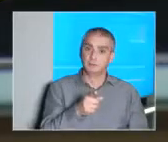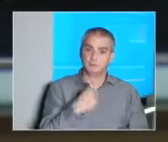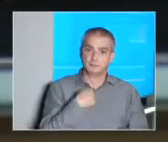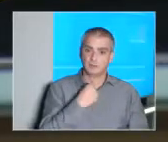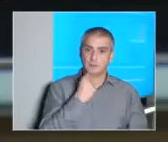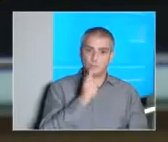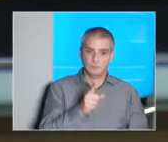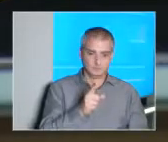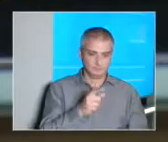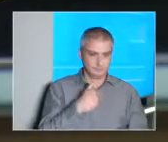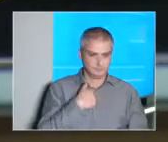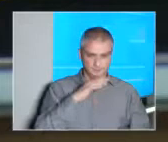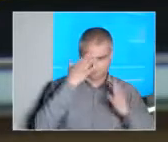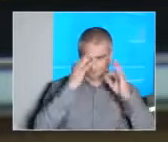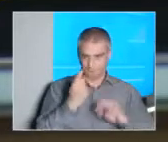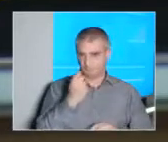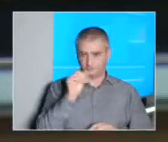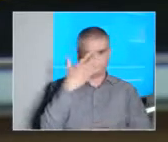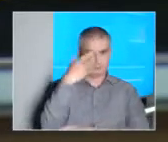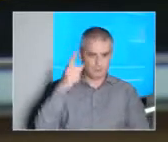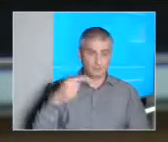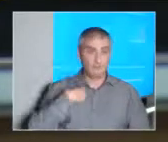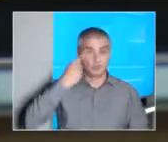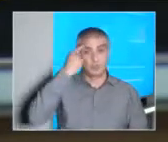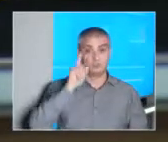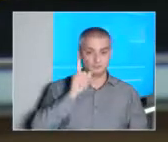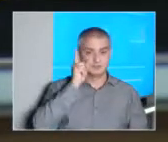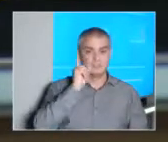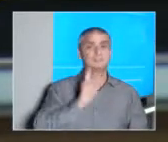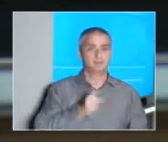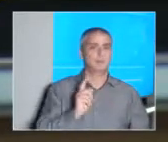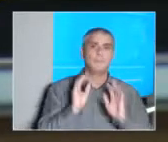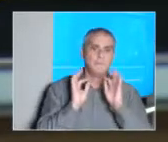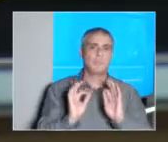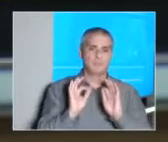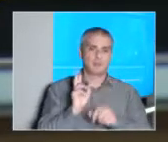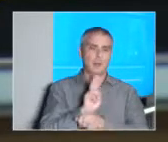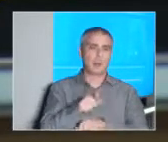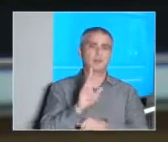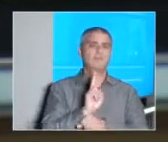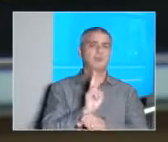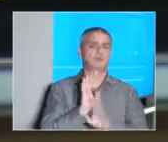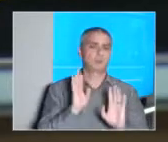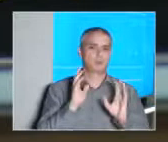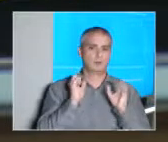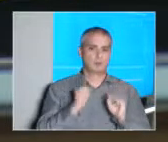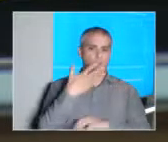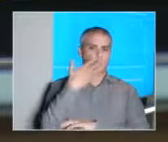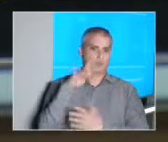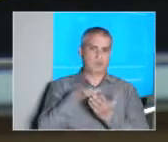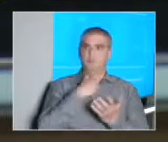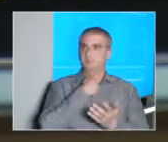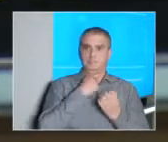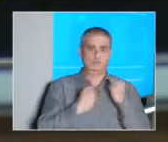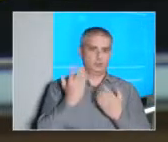בא ואומר, אני מאוד מכבד את הכסף של המדינה, ואני חושב שצריך באמת באמת להגן עליו ולשמור עליו, ודאי וודאי כשהמדינה נמצאת לא